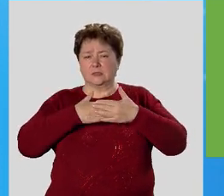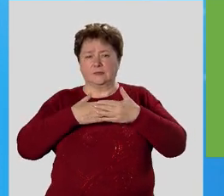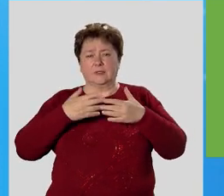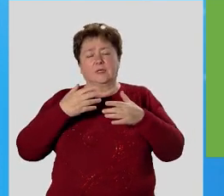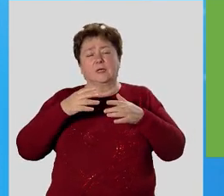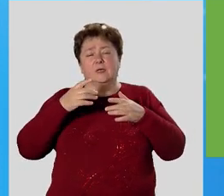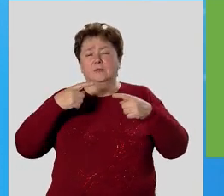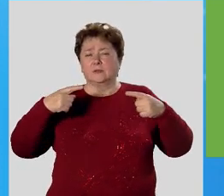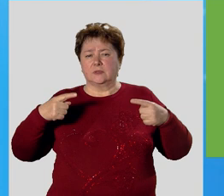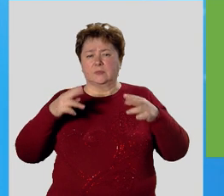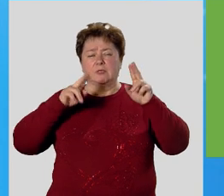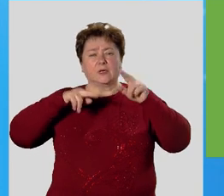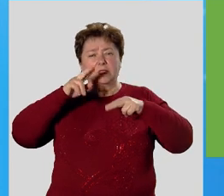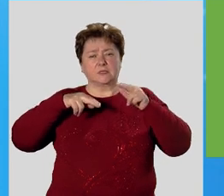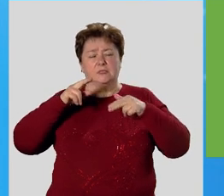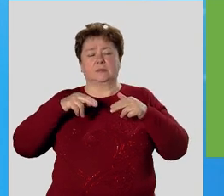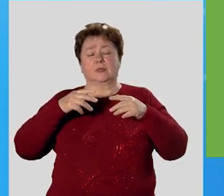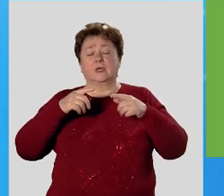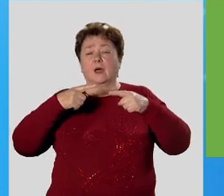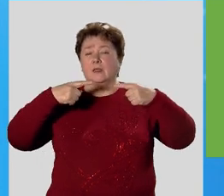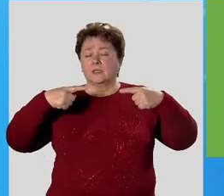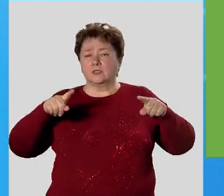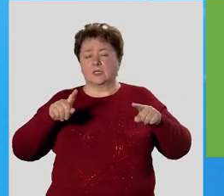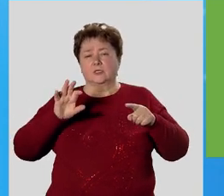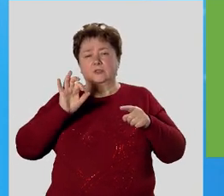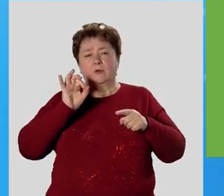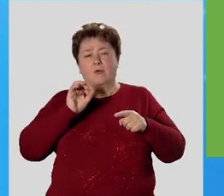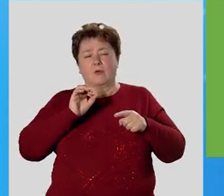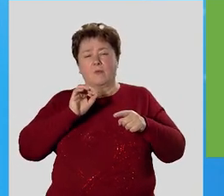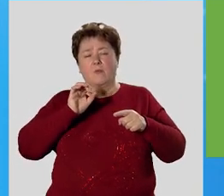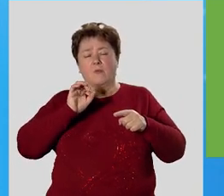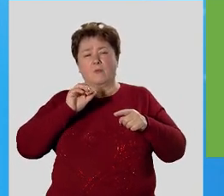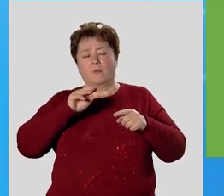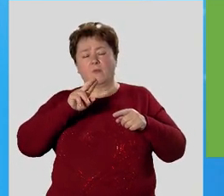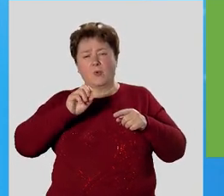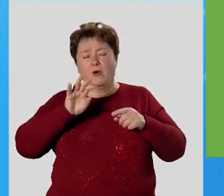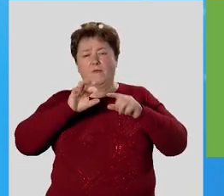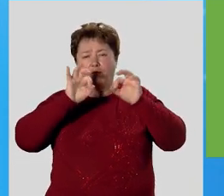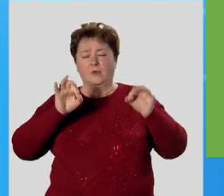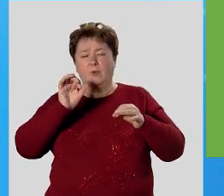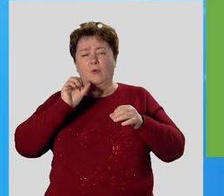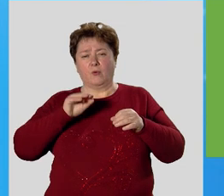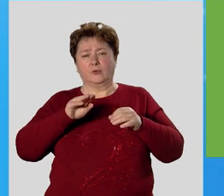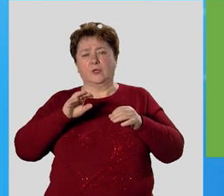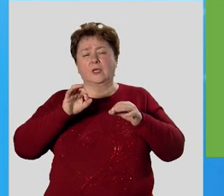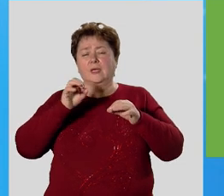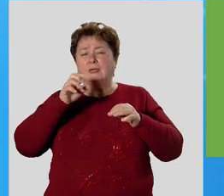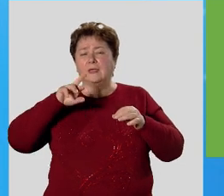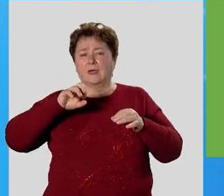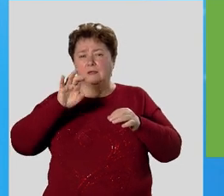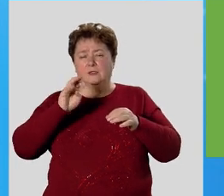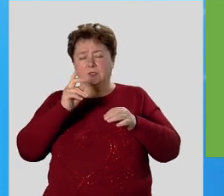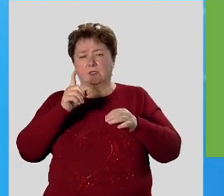окрашивающиеся некоторыми красителями и отличающиеся по форме от ядрышка.